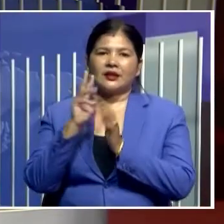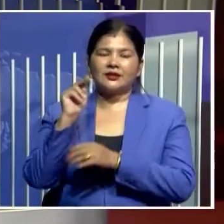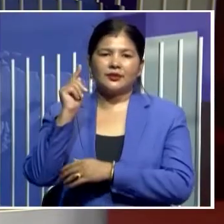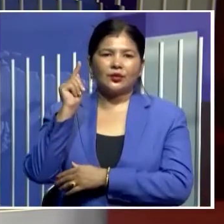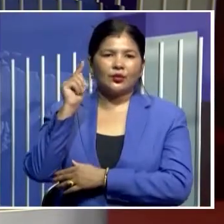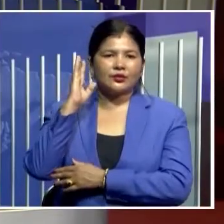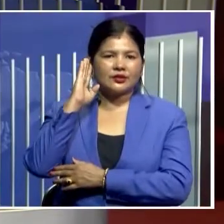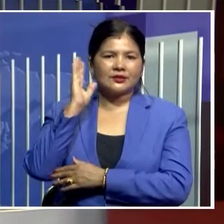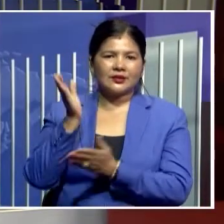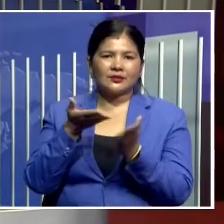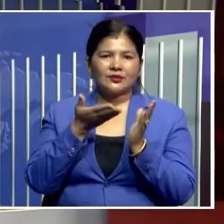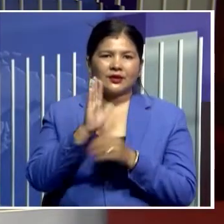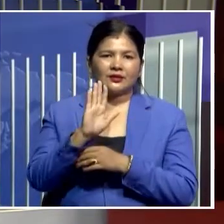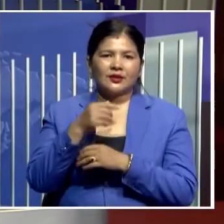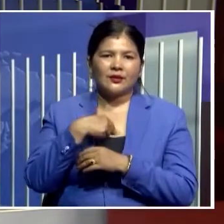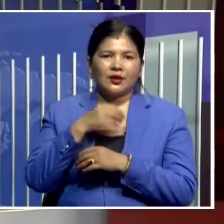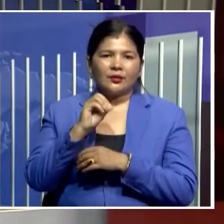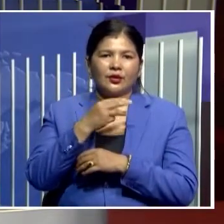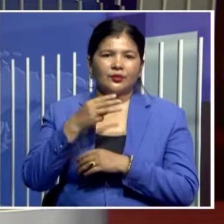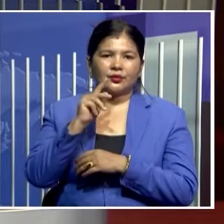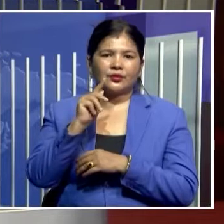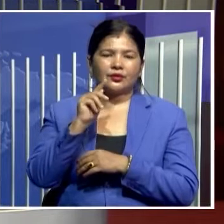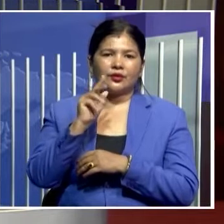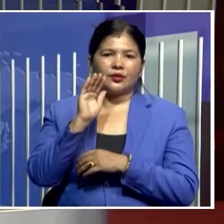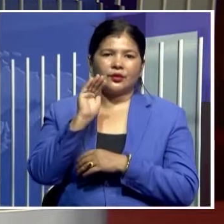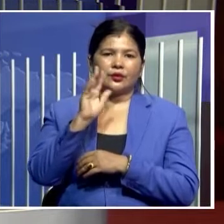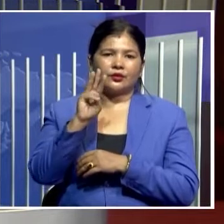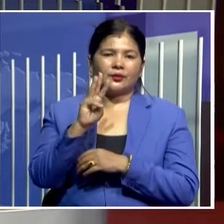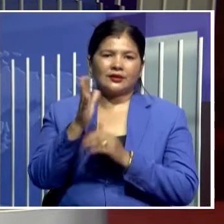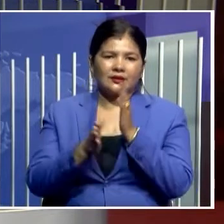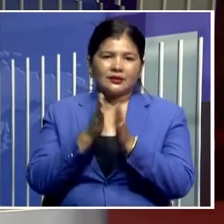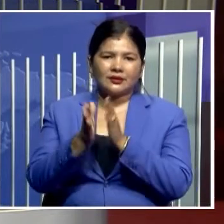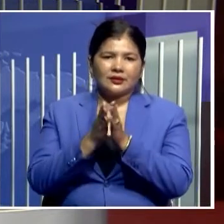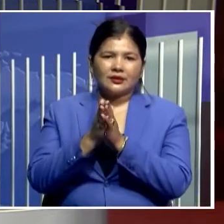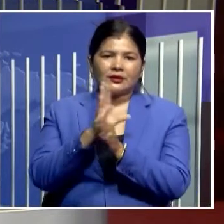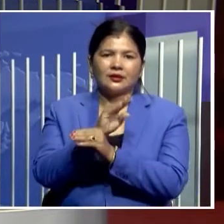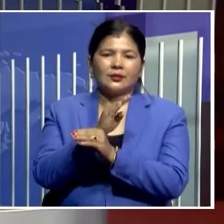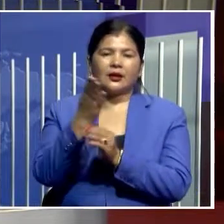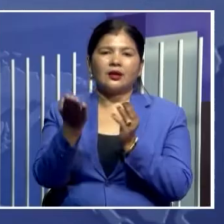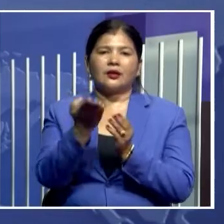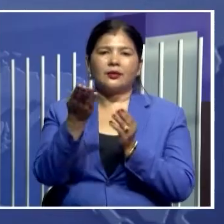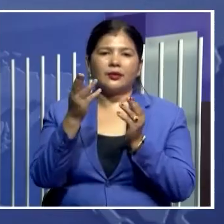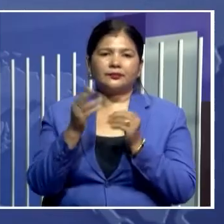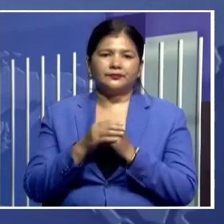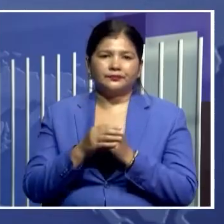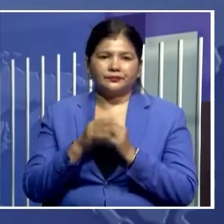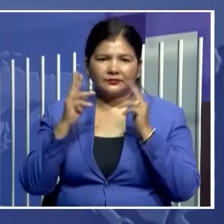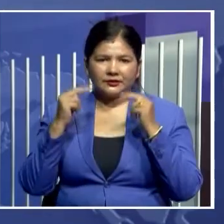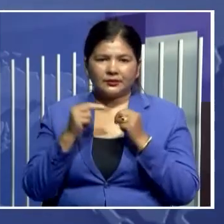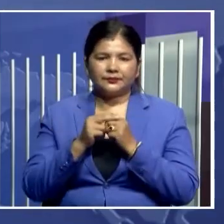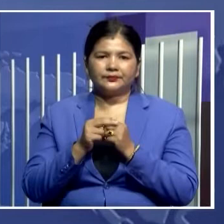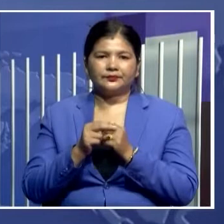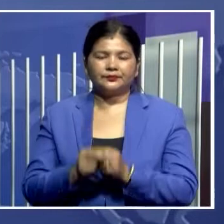नमस्कार एनटीभी कोहलपुर समाचार में स्वागत छ म पुरुषोत्तम सापकोटा र सांकेतिकरण में हुनुहुन्छ दोबासे दीपा थापा।